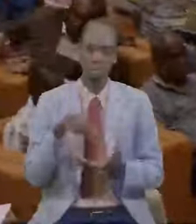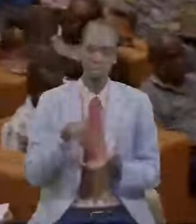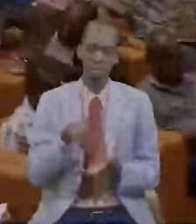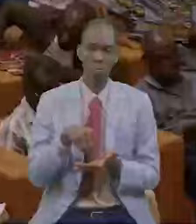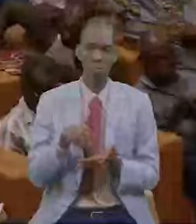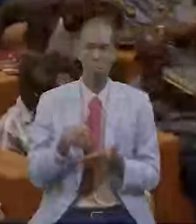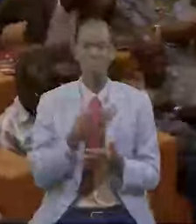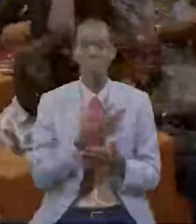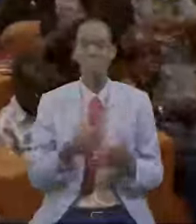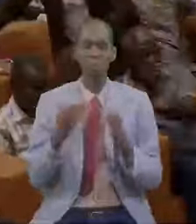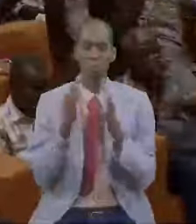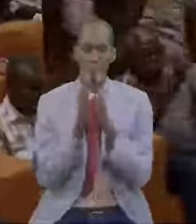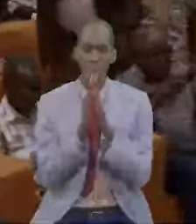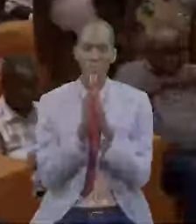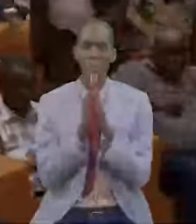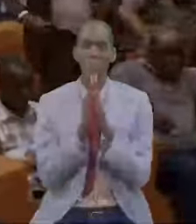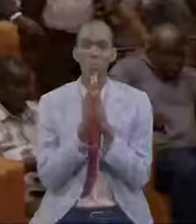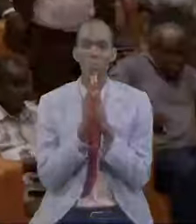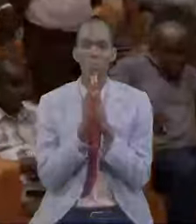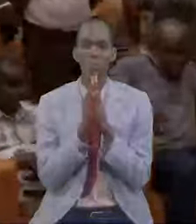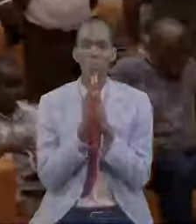Tenons-nous debout et parlons au Seigneur dans la prière.